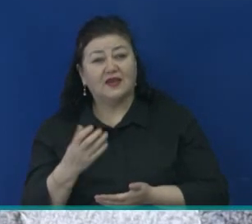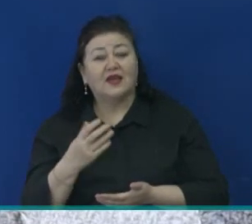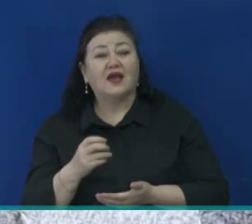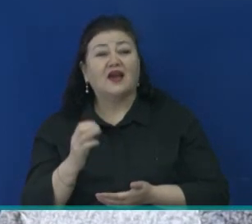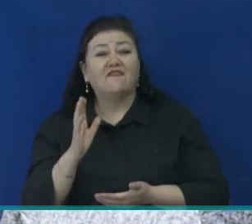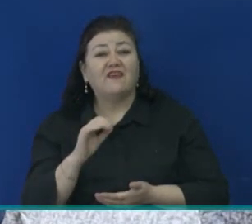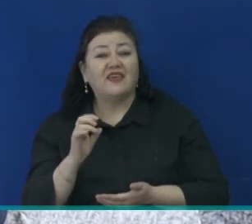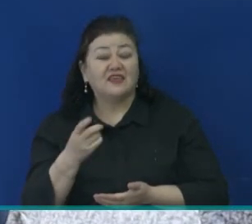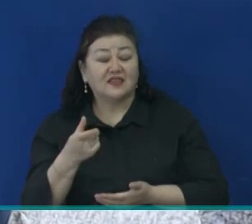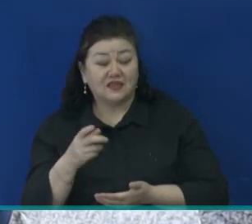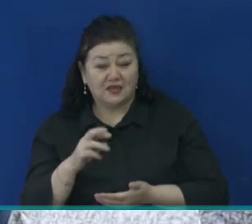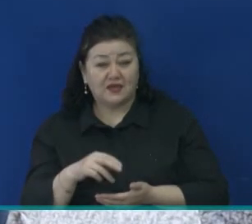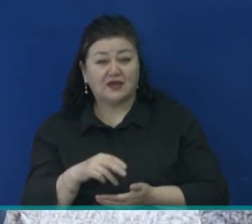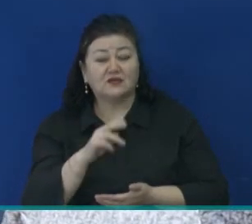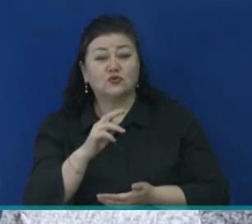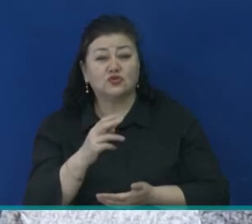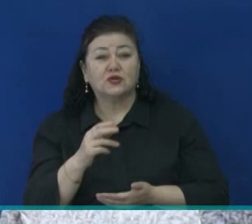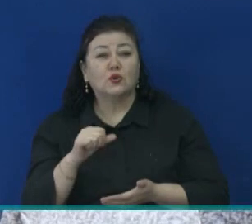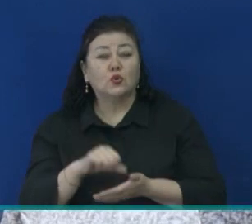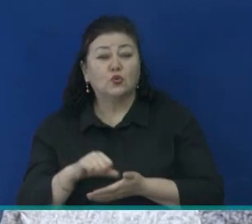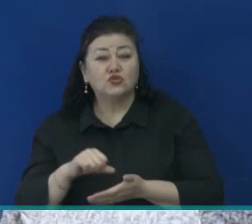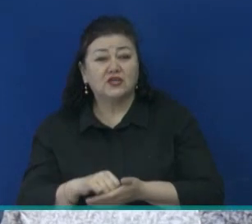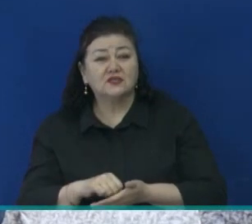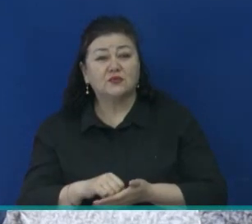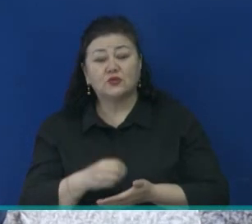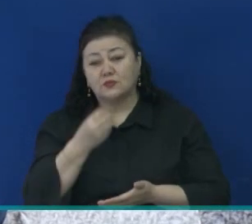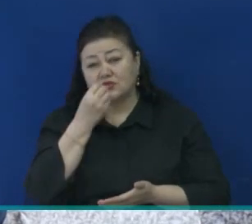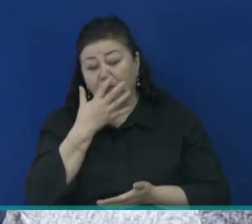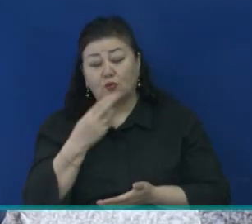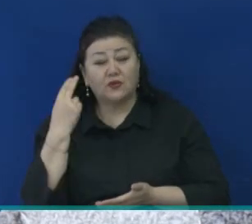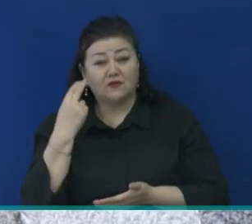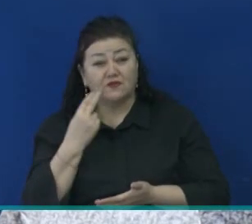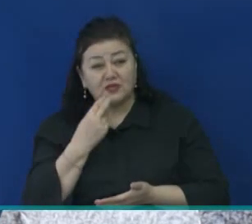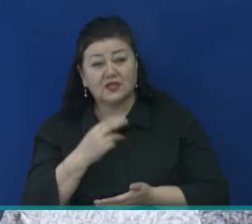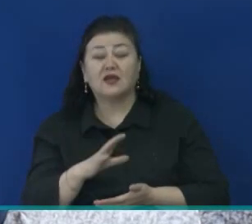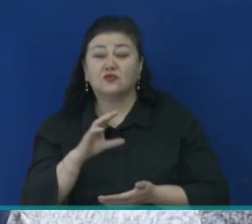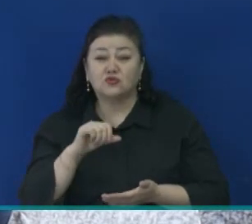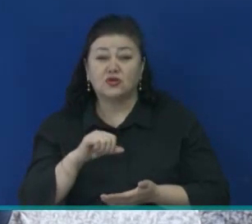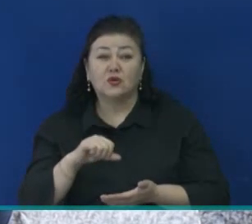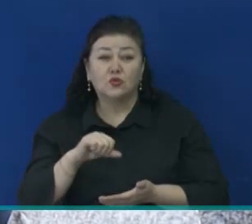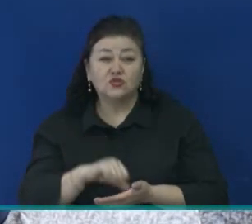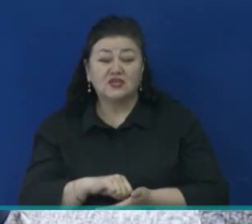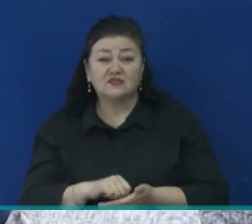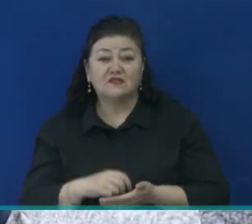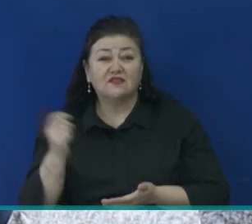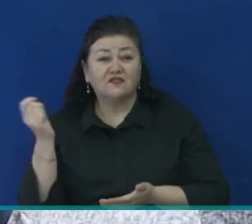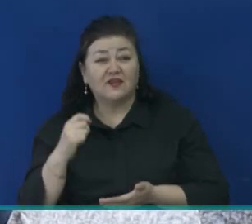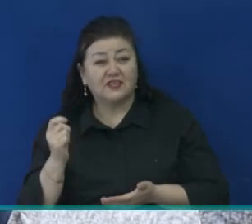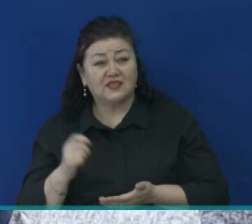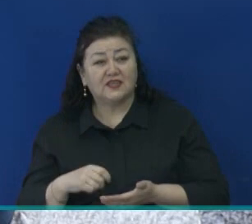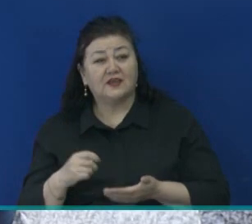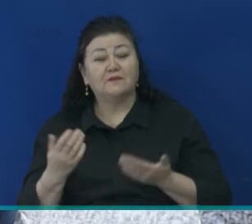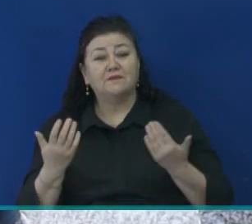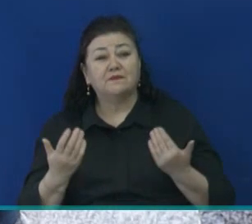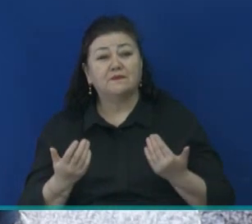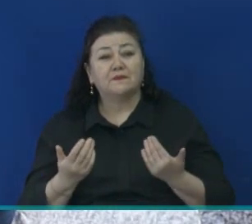етіп, және қиыр шығыста Жапония мен соғысып Қытайды азат етті. Ол ерлігі үшін